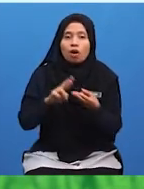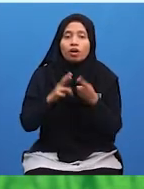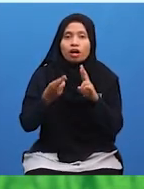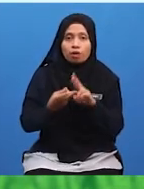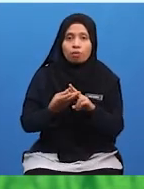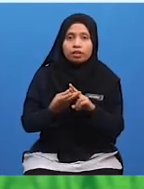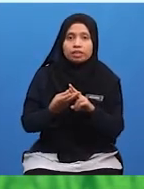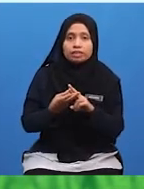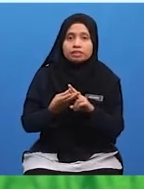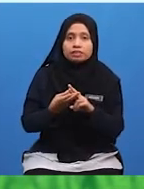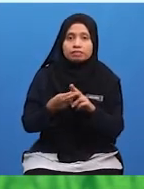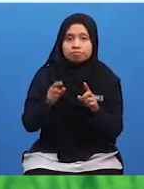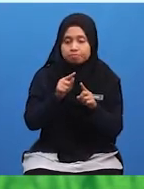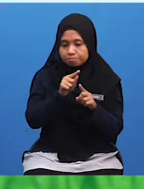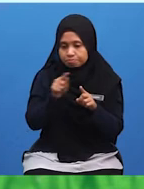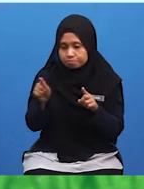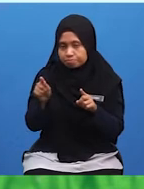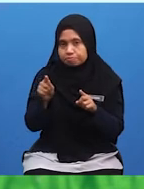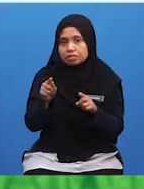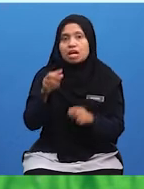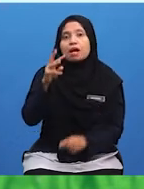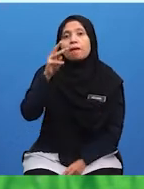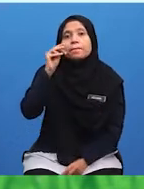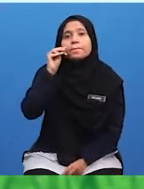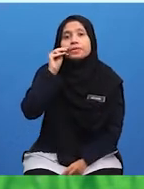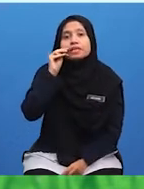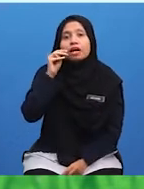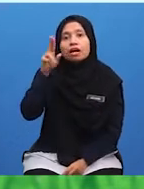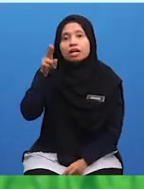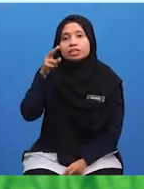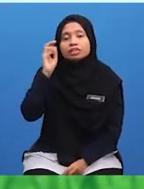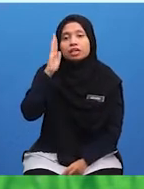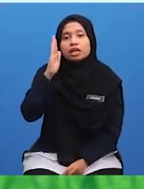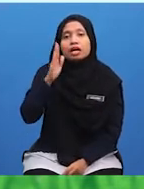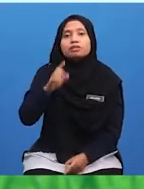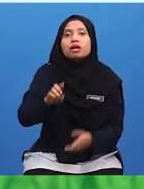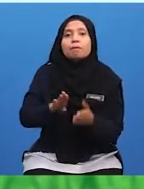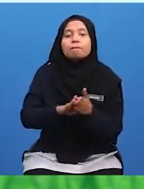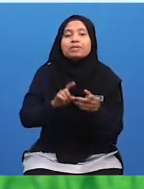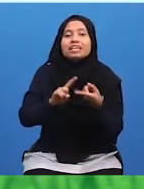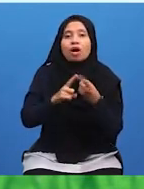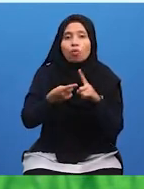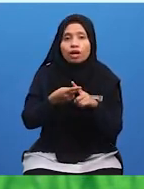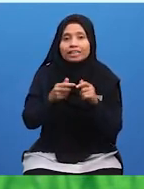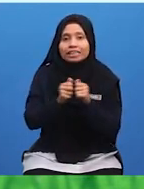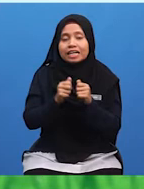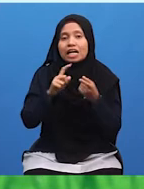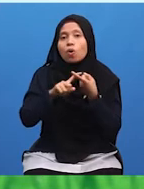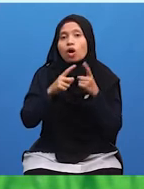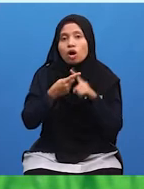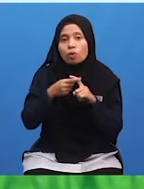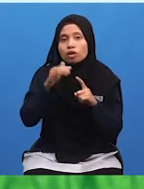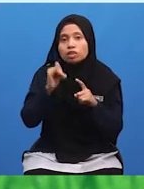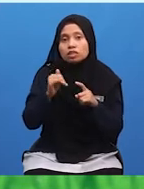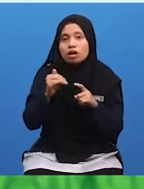Rakan-rakan, garis, Mina hanya berkawan dengan rakan-rakan